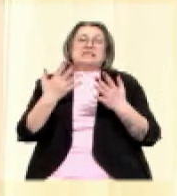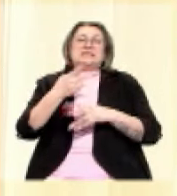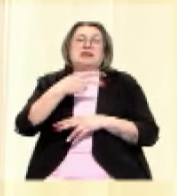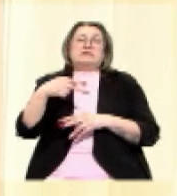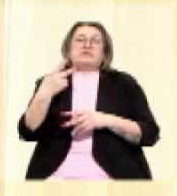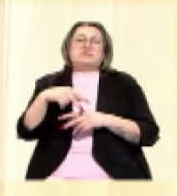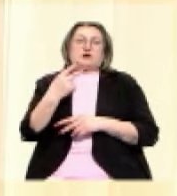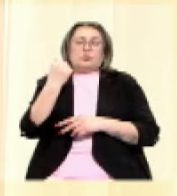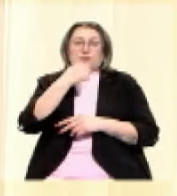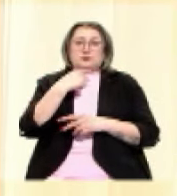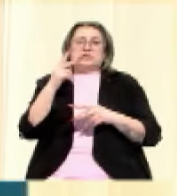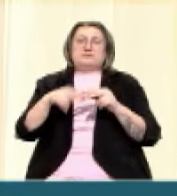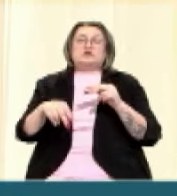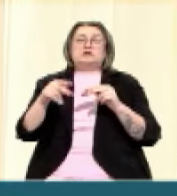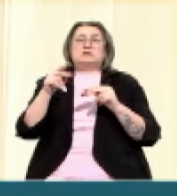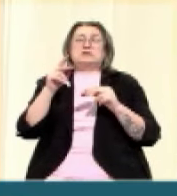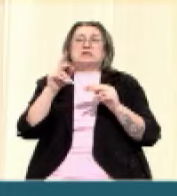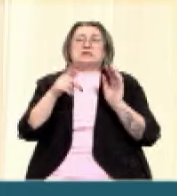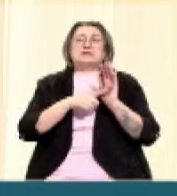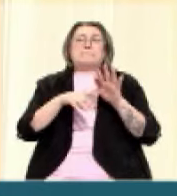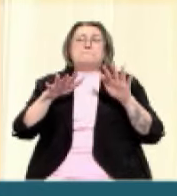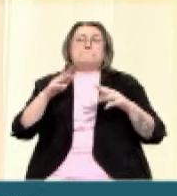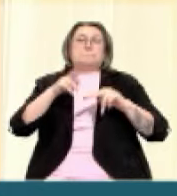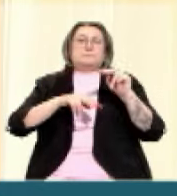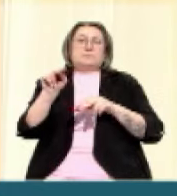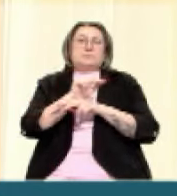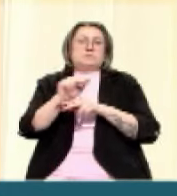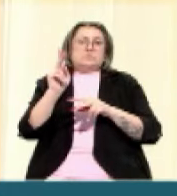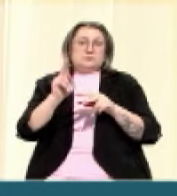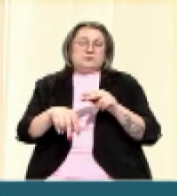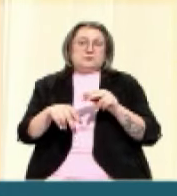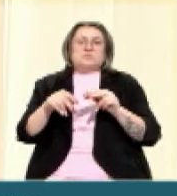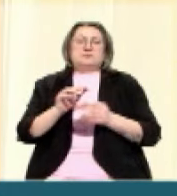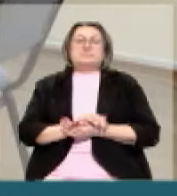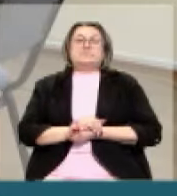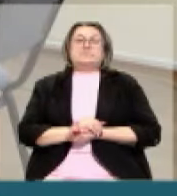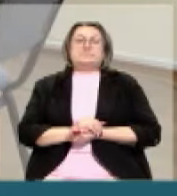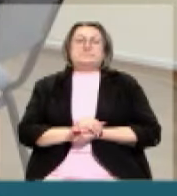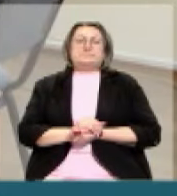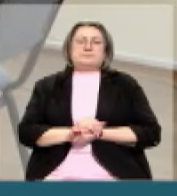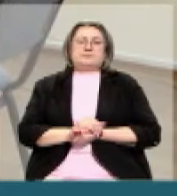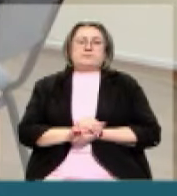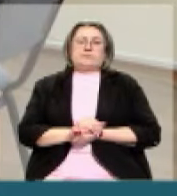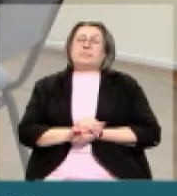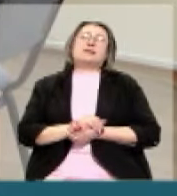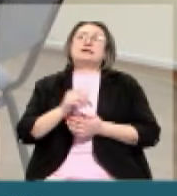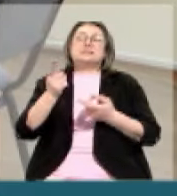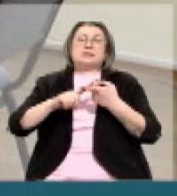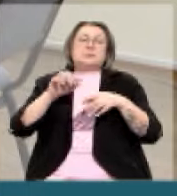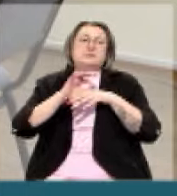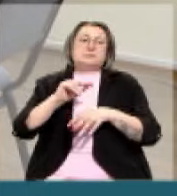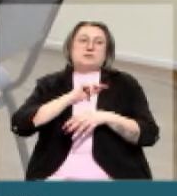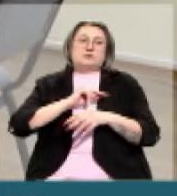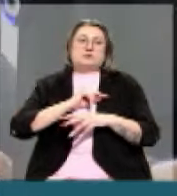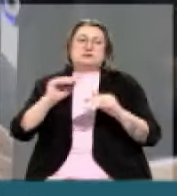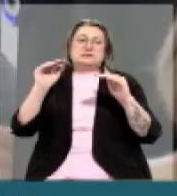жөндеу жұмыстары аяқталды. Материалдық техникалық базаны нығайтуға 7 миллиард теңге бағытталды. Жүргізіліп жатқан жұмыстың арқасында кері